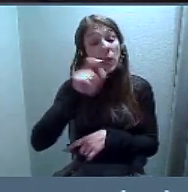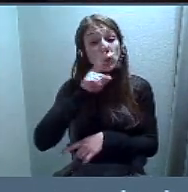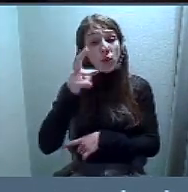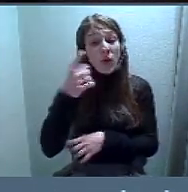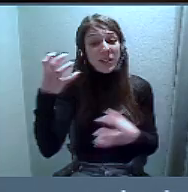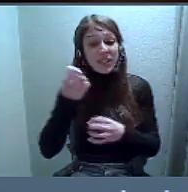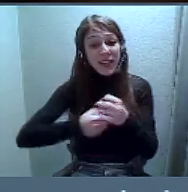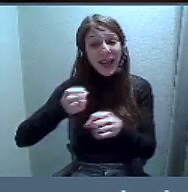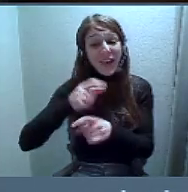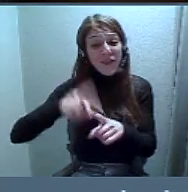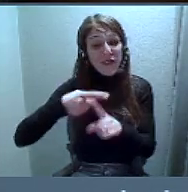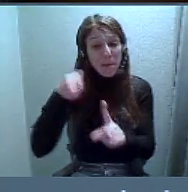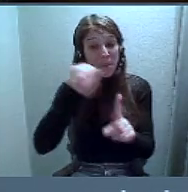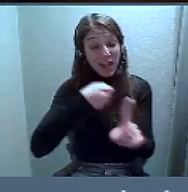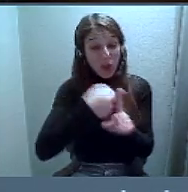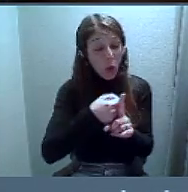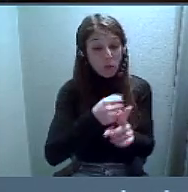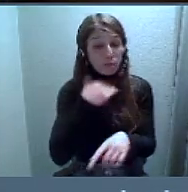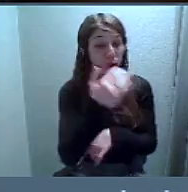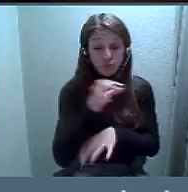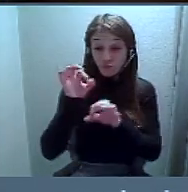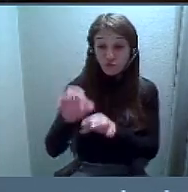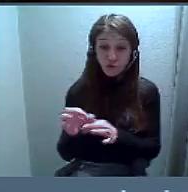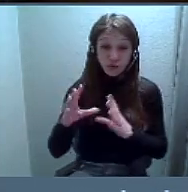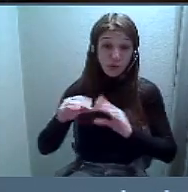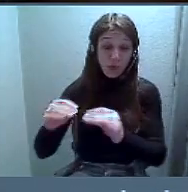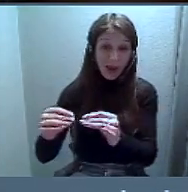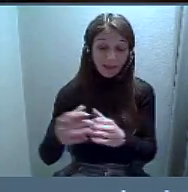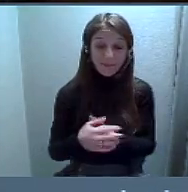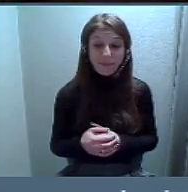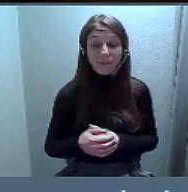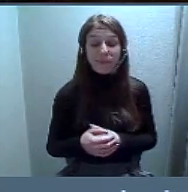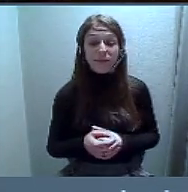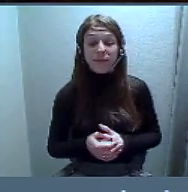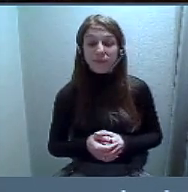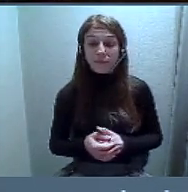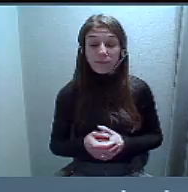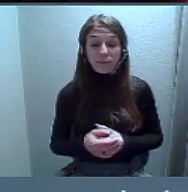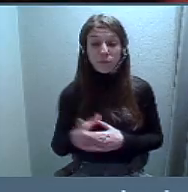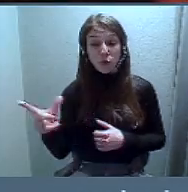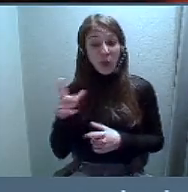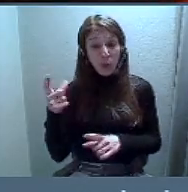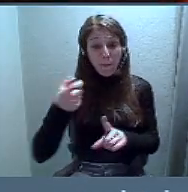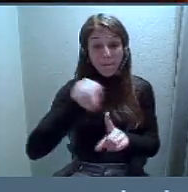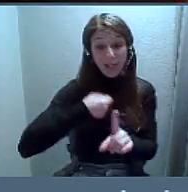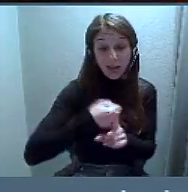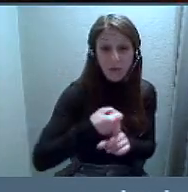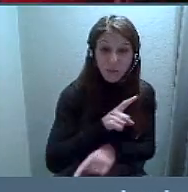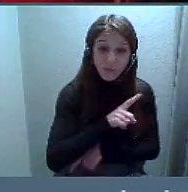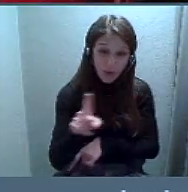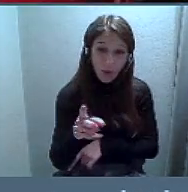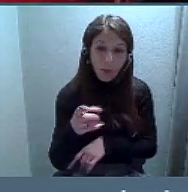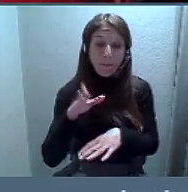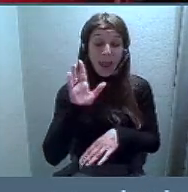pas réussi. Je crois que c'est la réalité, c'est la force de l'entreprise artistique. Nous ne sommes pas militants, par contre, on a été émus par